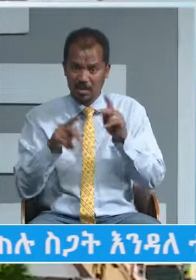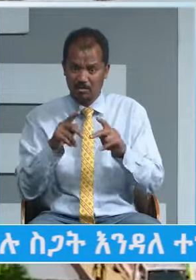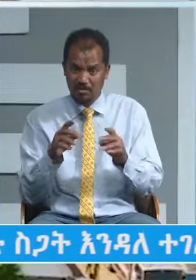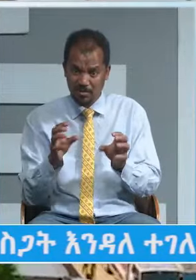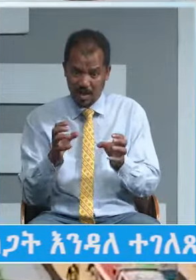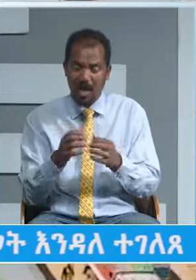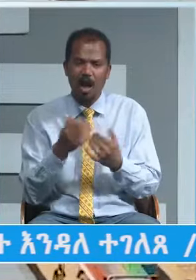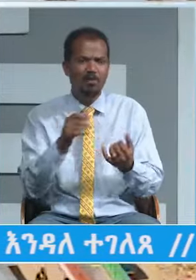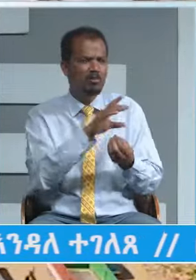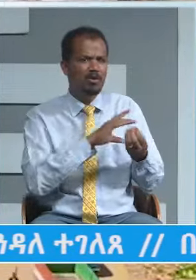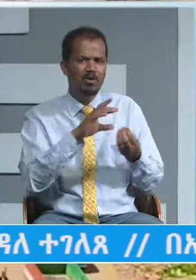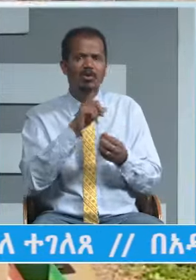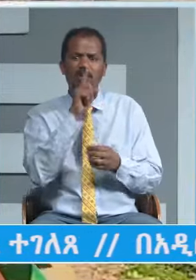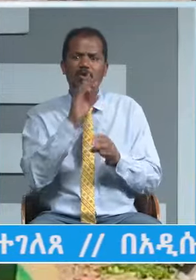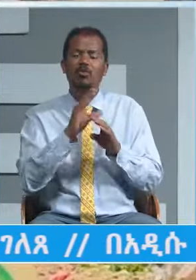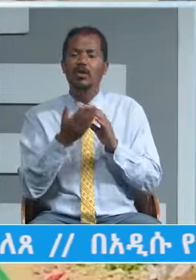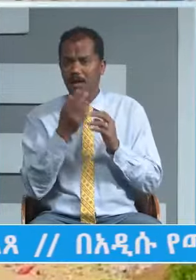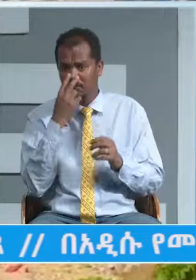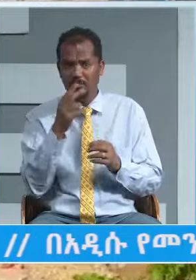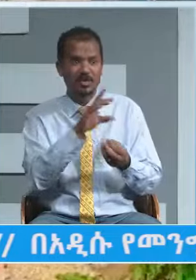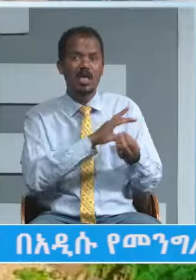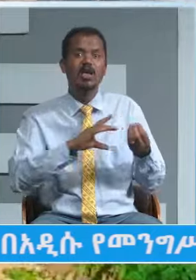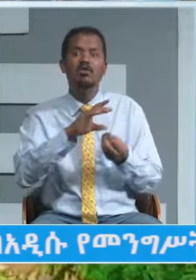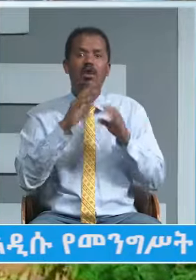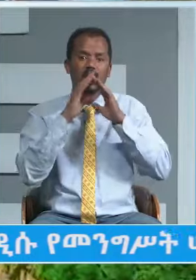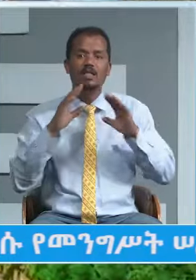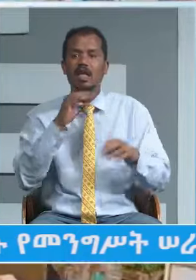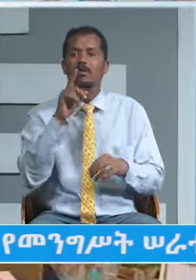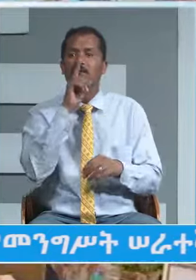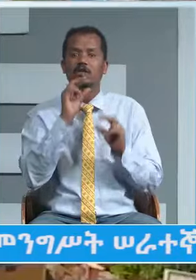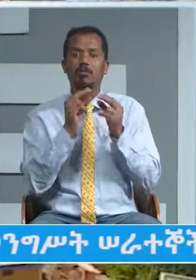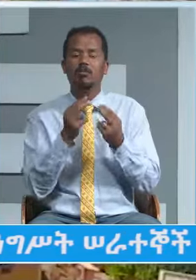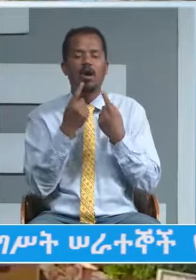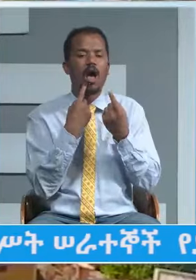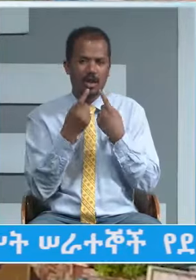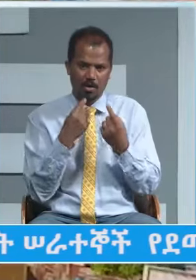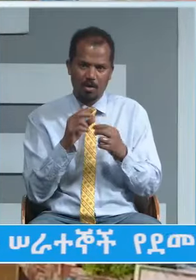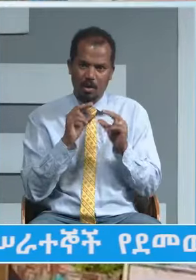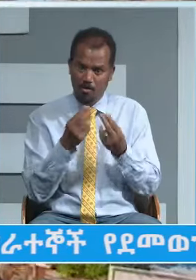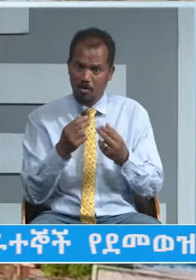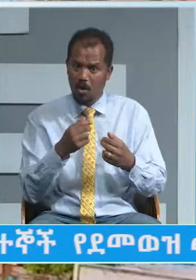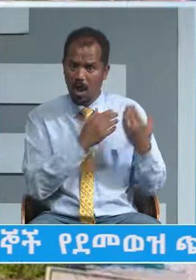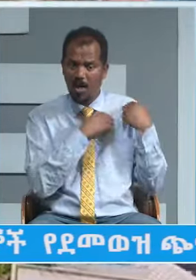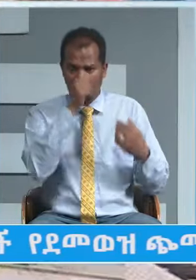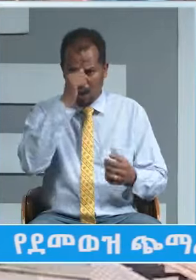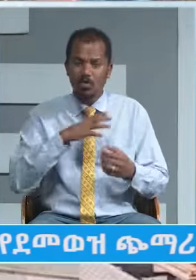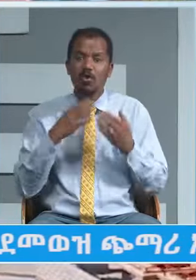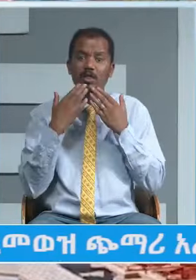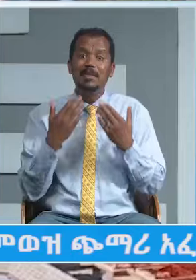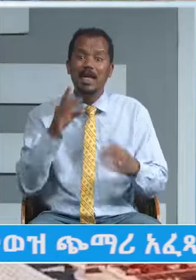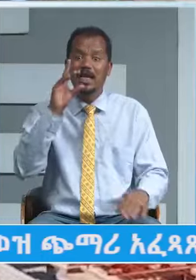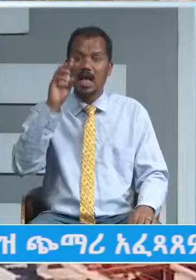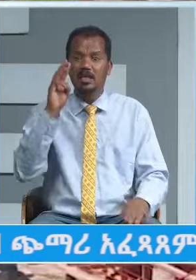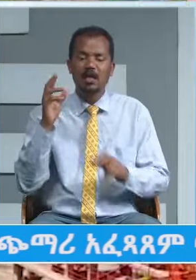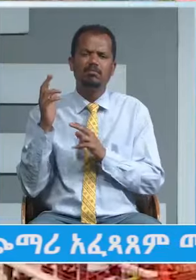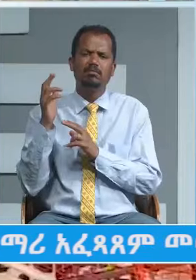በአሁን ወቅት በክልሉ ያለውን የጸጥታ ሁኔታ በተመለከተ የክልሉን የሰላምና ጸጥታ ቢሮ አነጋግሯል የቢሮው ኃላፊ አቶ ተመስገን